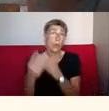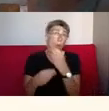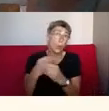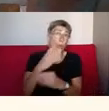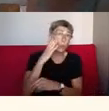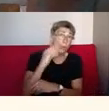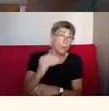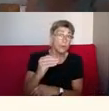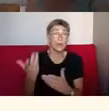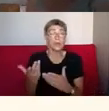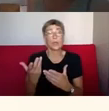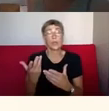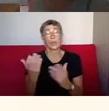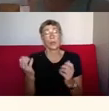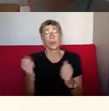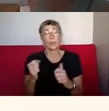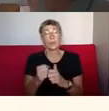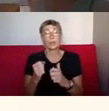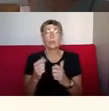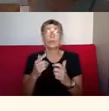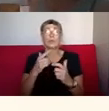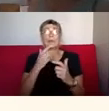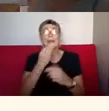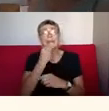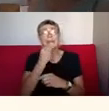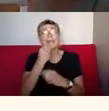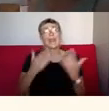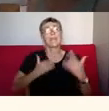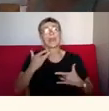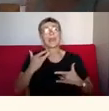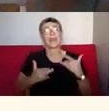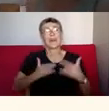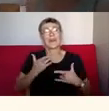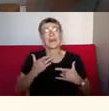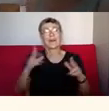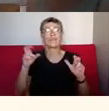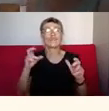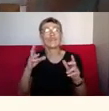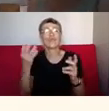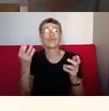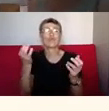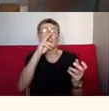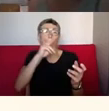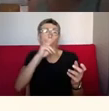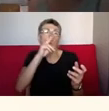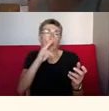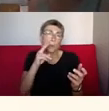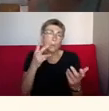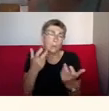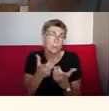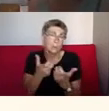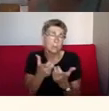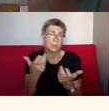professionnels. On crée des dîners-spectacles aussi avec plutôt des approches humoristiques basées sur